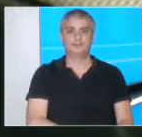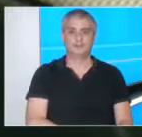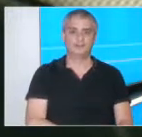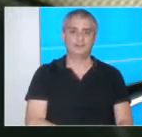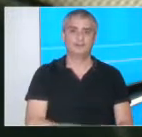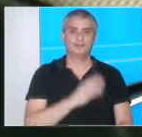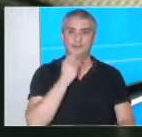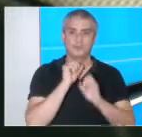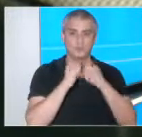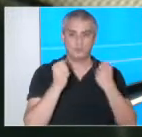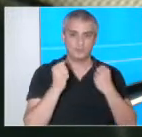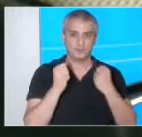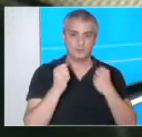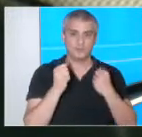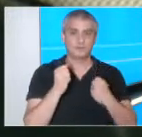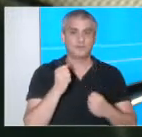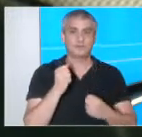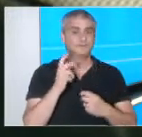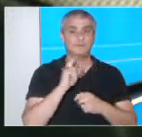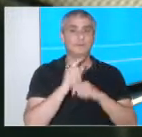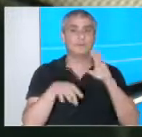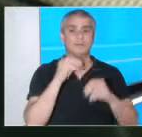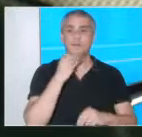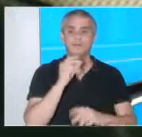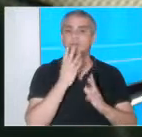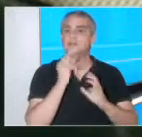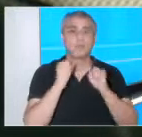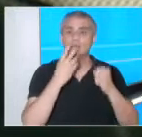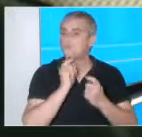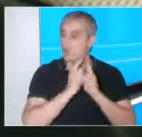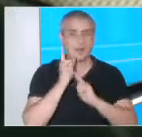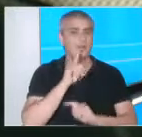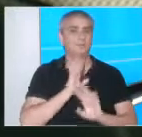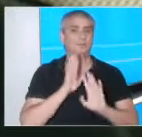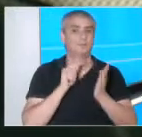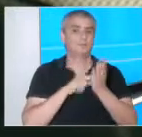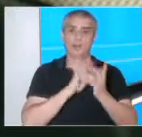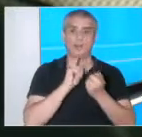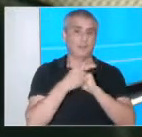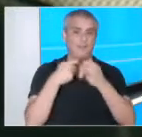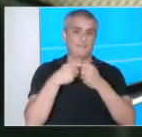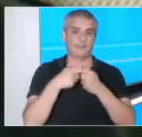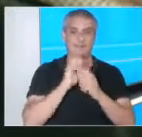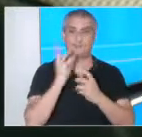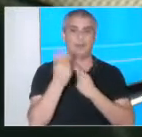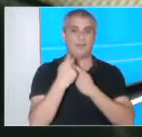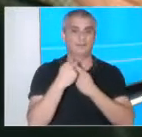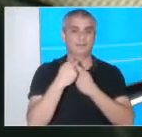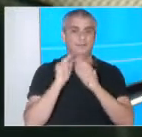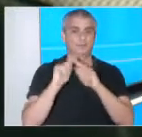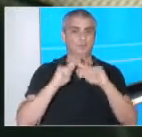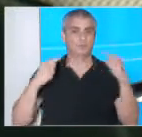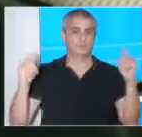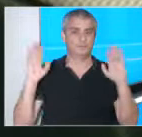יהדות התורה קוראים לה מיד הבחירות הראשונות יהדות התורה. היא לא החליפה שם, בגלל שהיא לא החליפה חברים. היא לא מכניסה סוגים